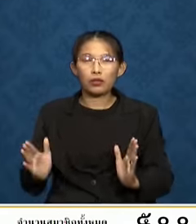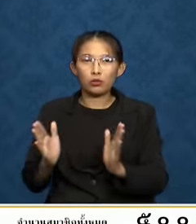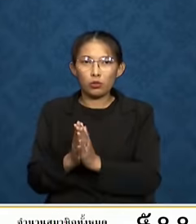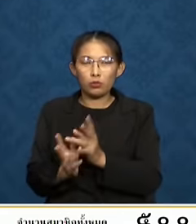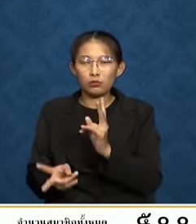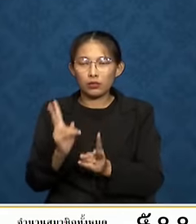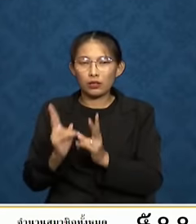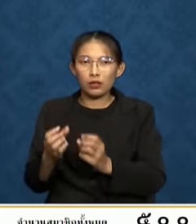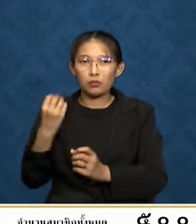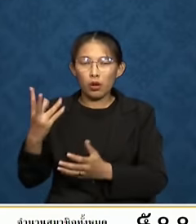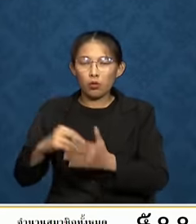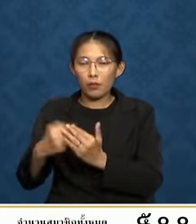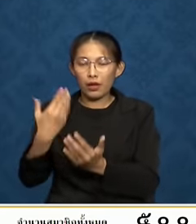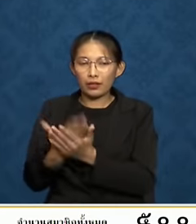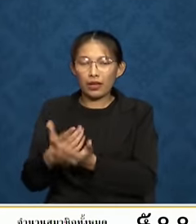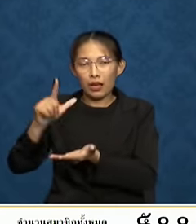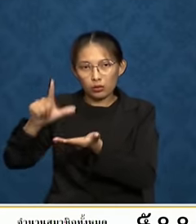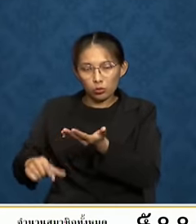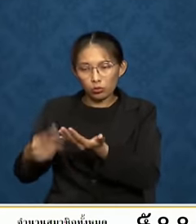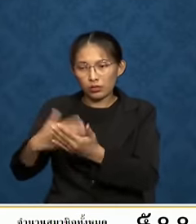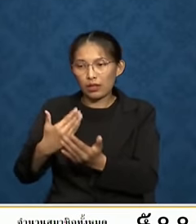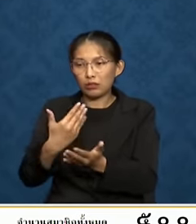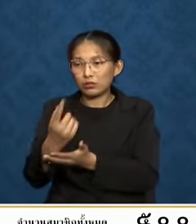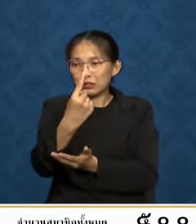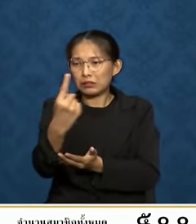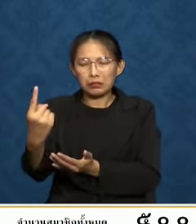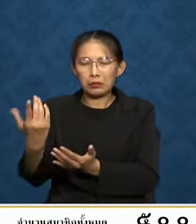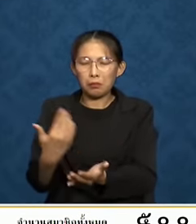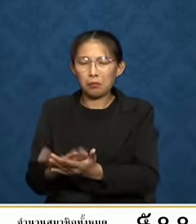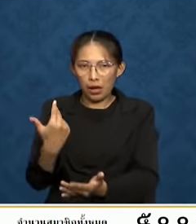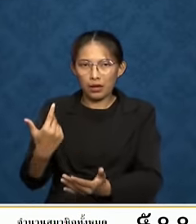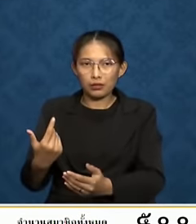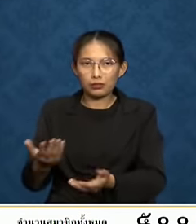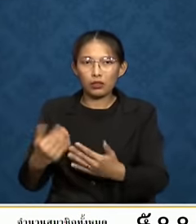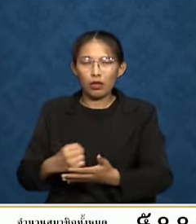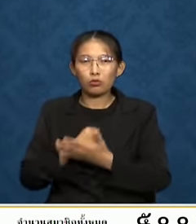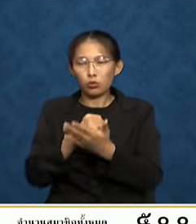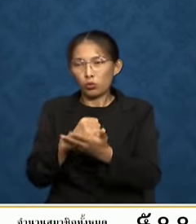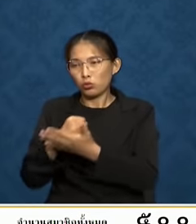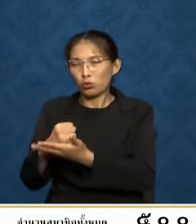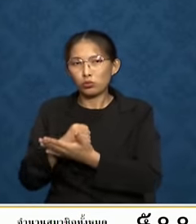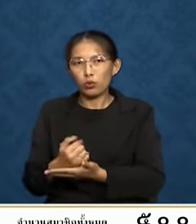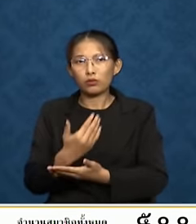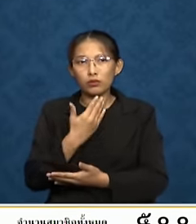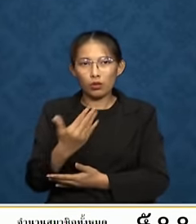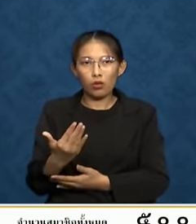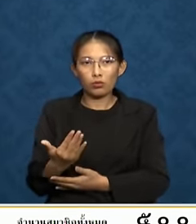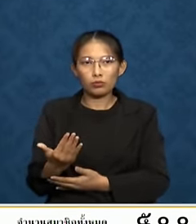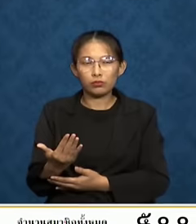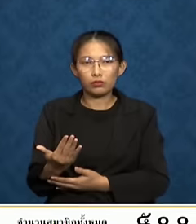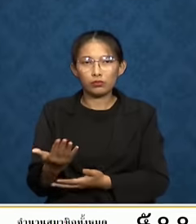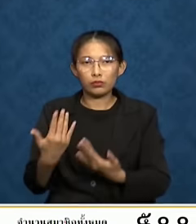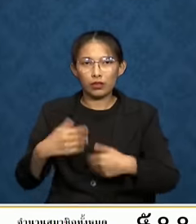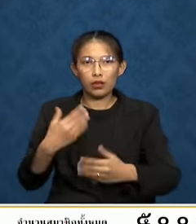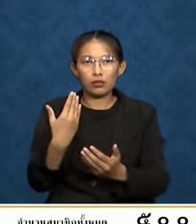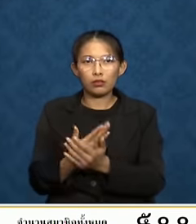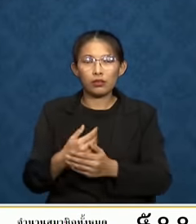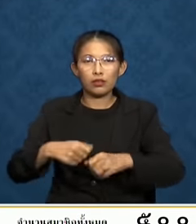เยอะๆมันก็ได้ราคาถูกดีกว่าปล่อยไปซื้อเปี่ยเดี่ยวก็เกื้อกูลกันมาแบบนี้แล้วก็หัก